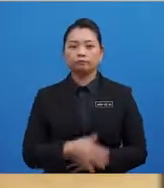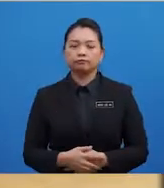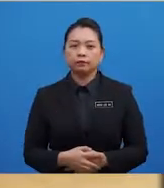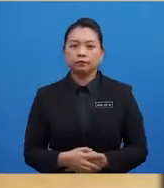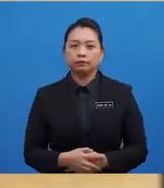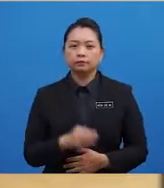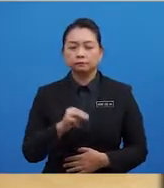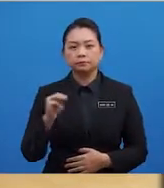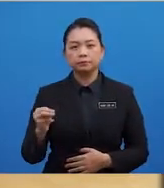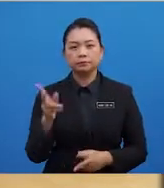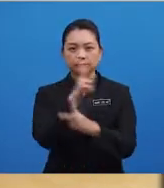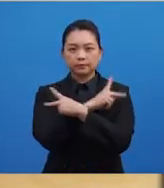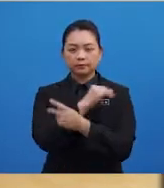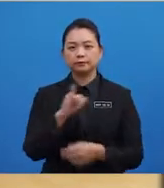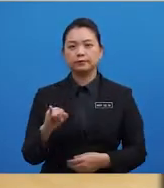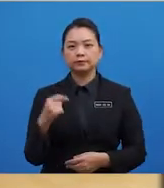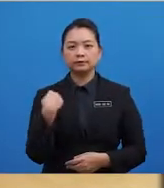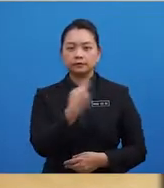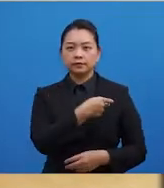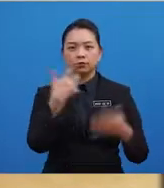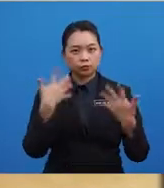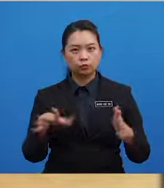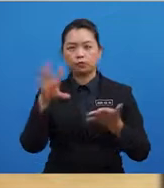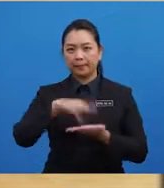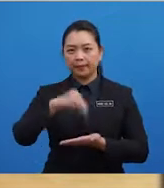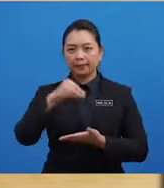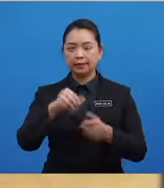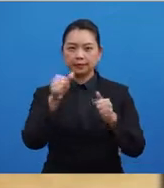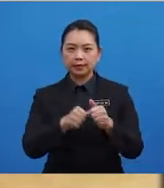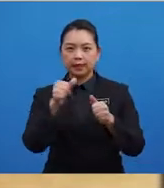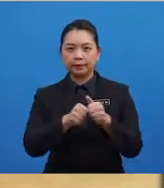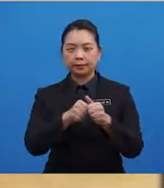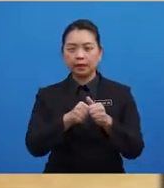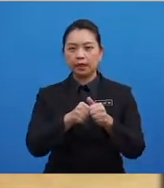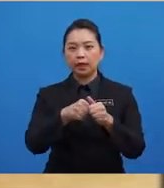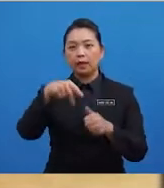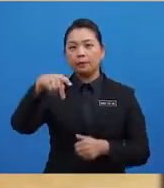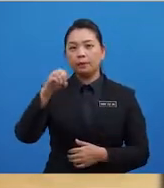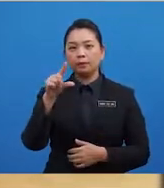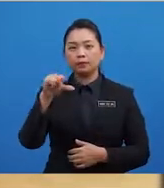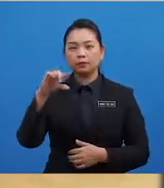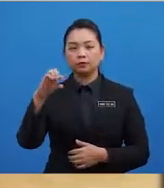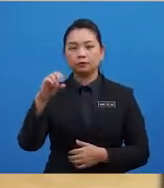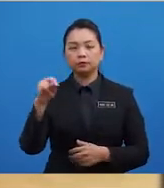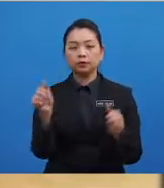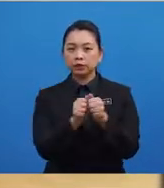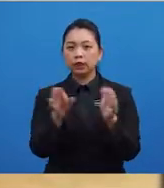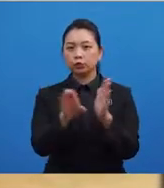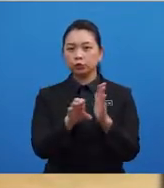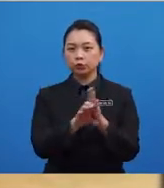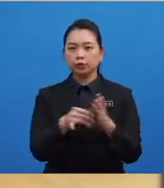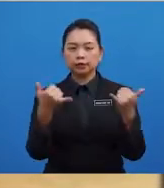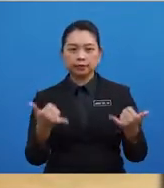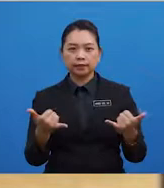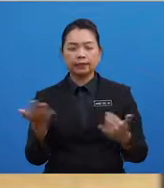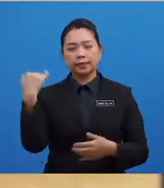Murid-murid yang dikasihi sekalian, kita telah pun mempelajari setiap poligon dengan teliti bersama contoh-contohnya.